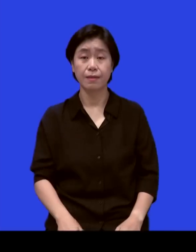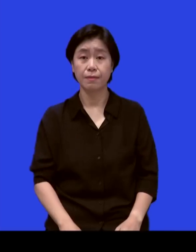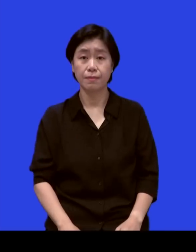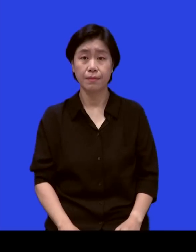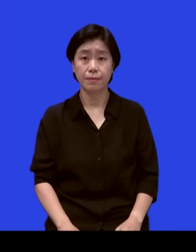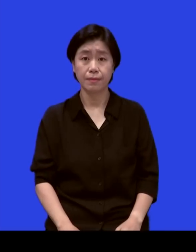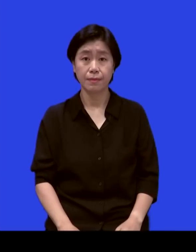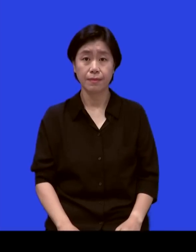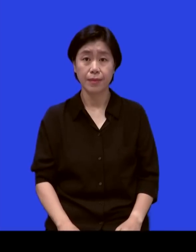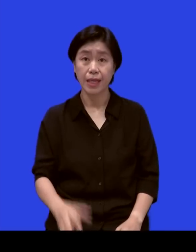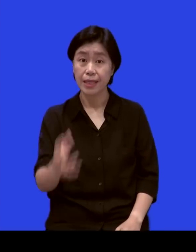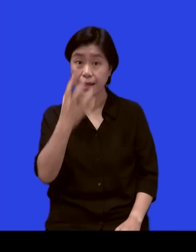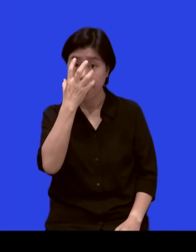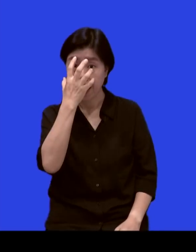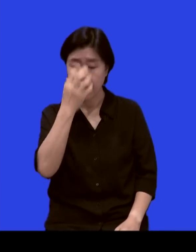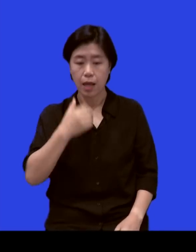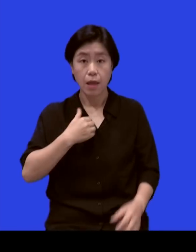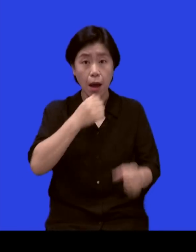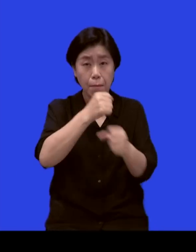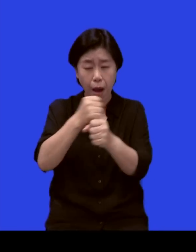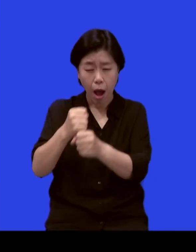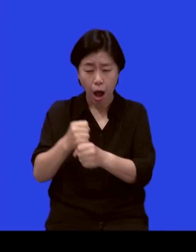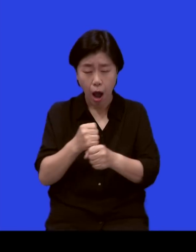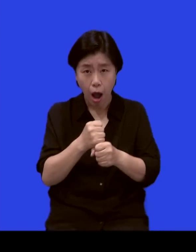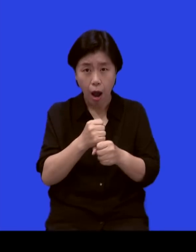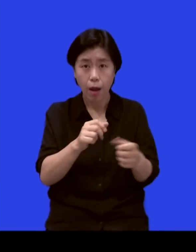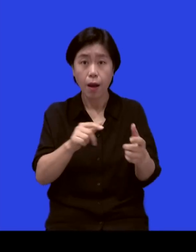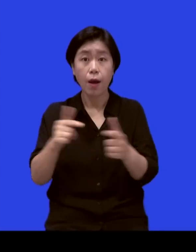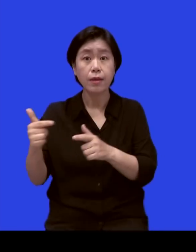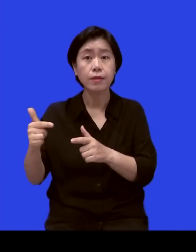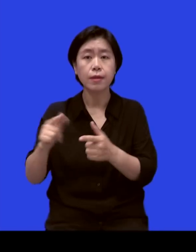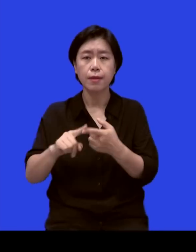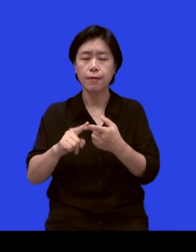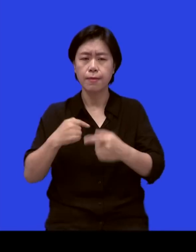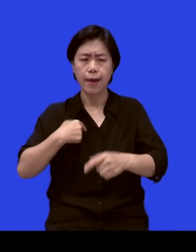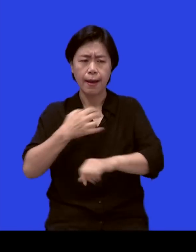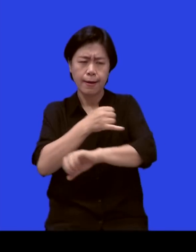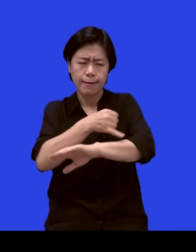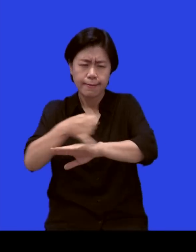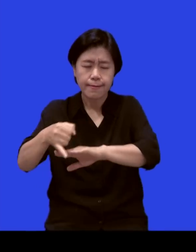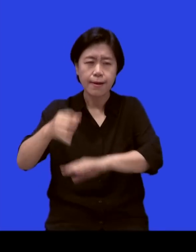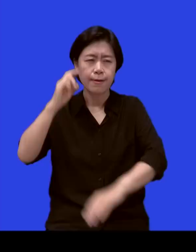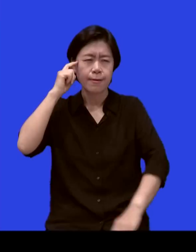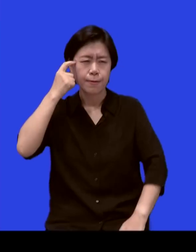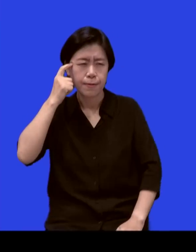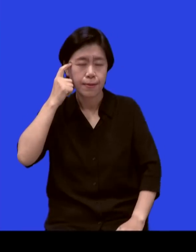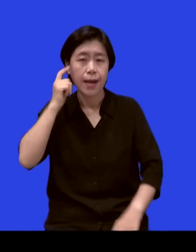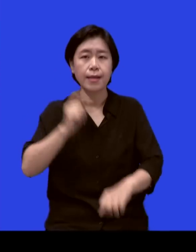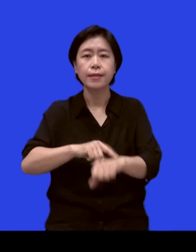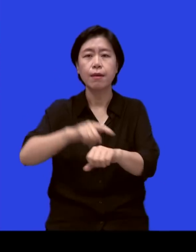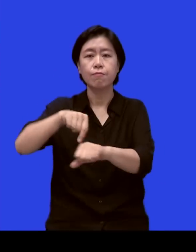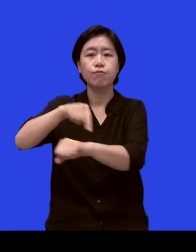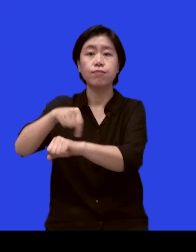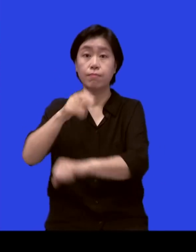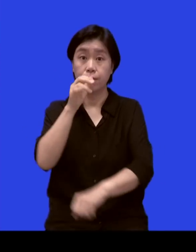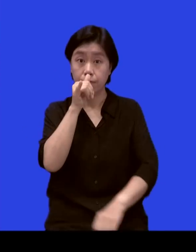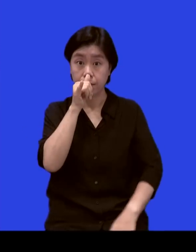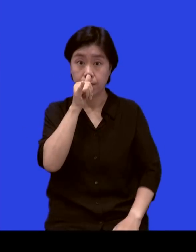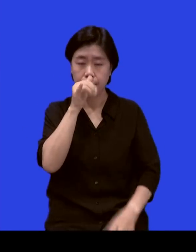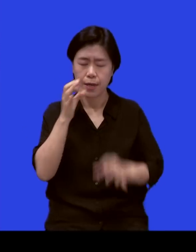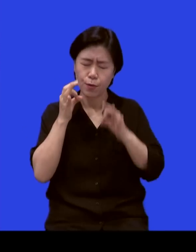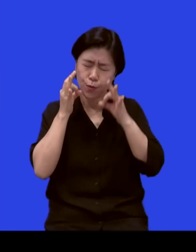그래도 디자이너의 산물 아니냐. 사실 나는 이걸 만들기 위해서 굉장한 그 시간을 들였고